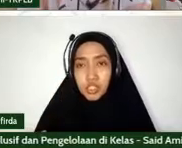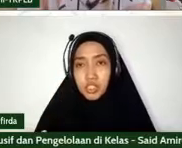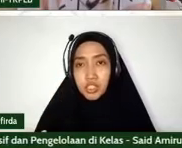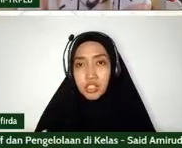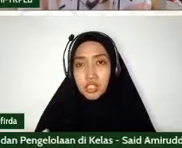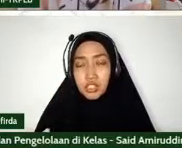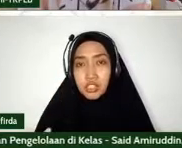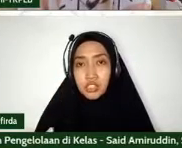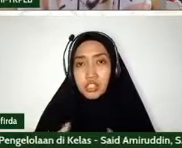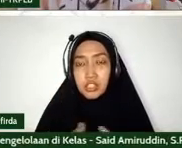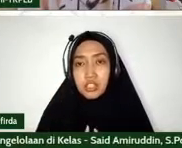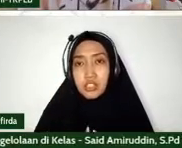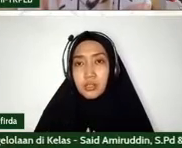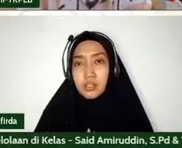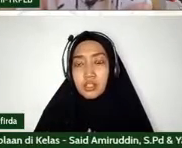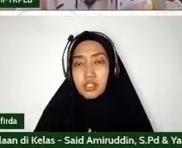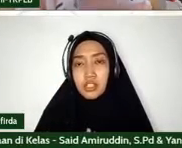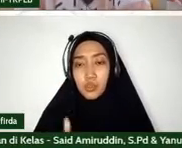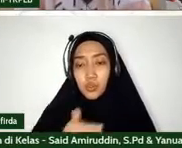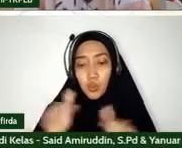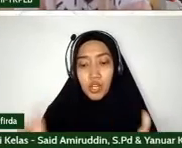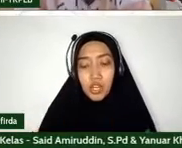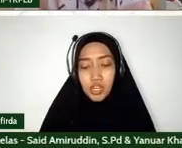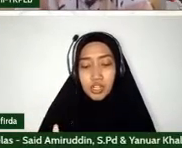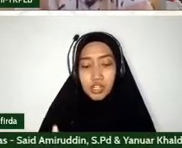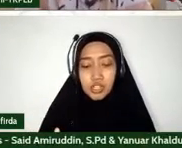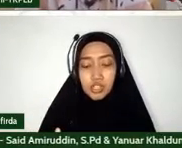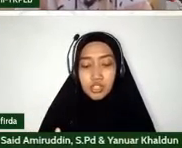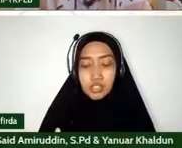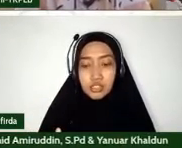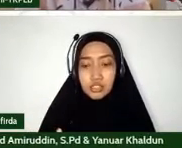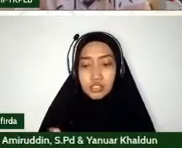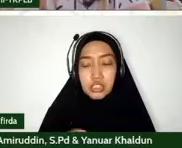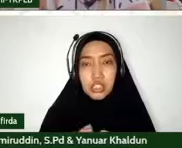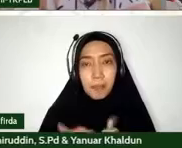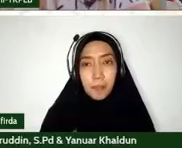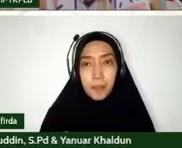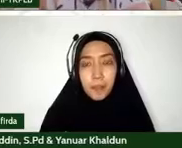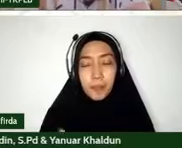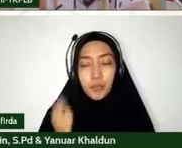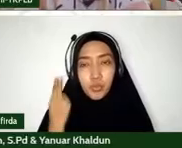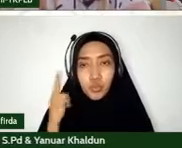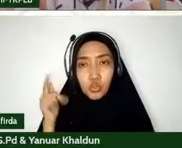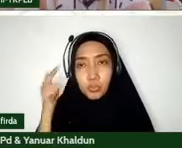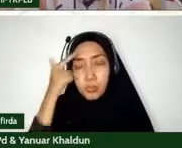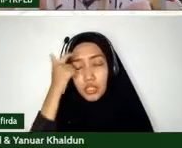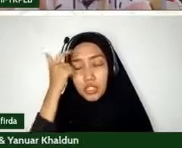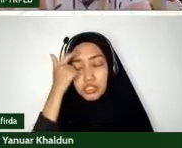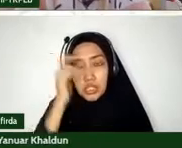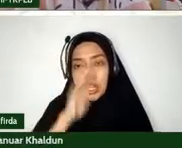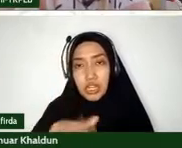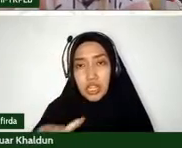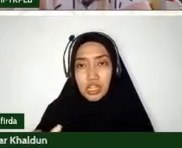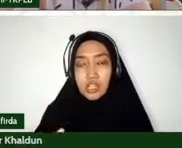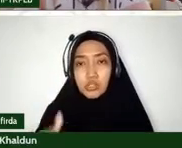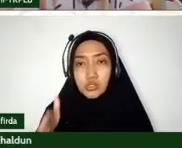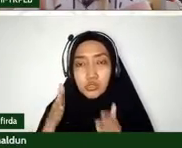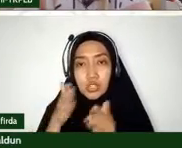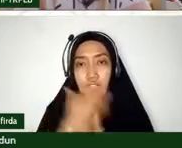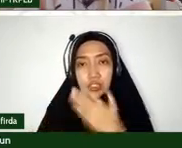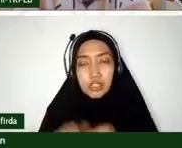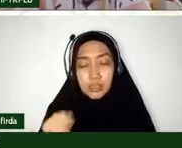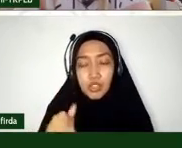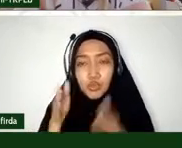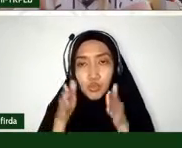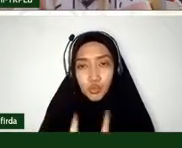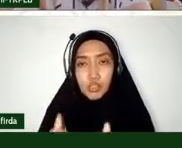ada ruangan gitu kan, ruangan memang disiapkan untuk belajar untuk anak-anak ini, anak-anak ABK ini.